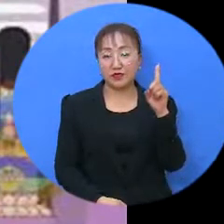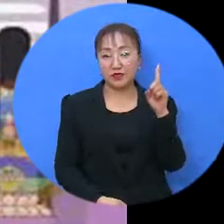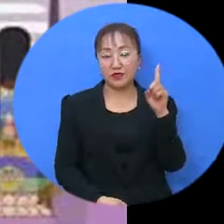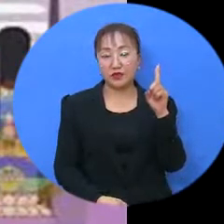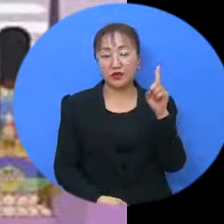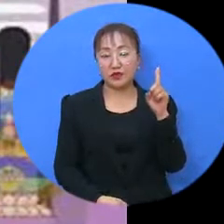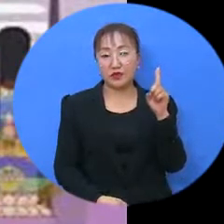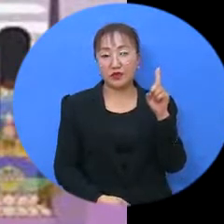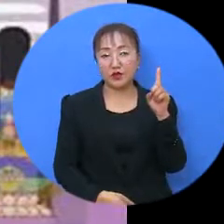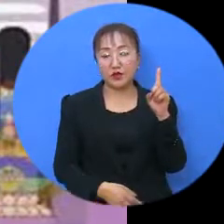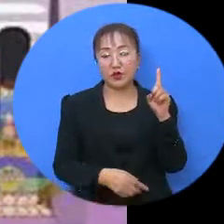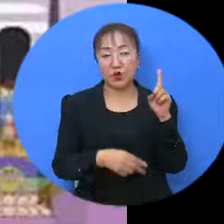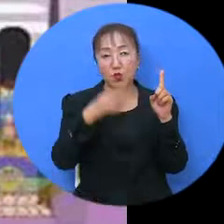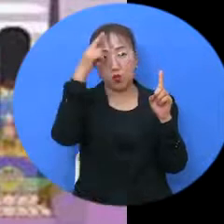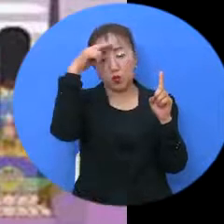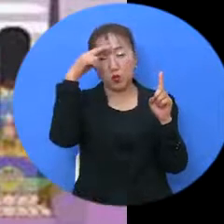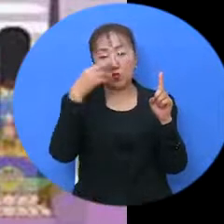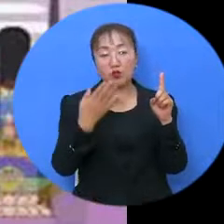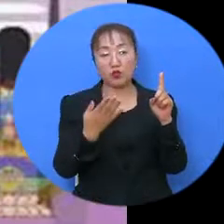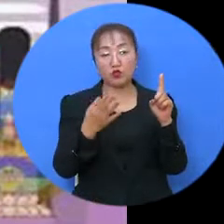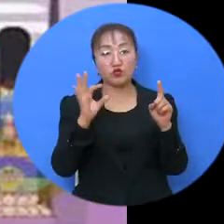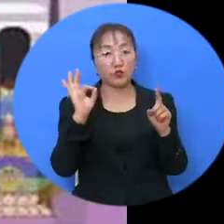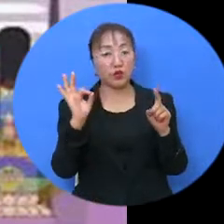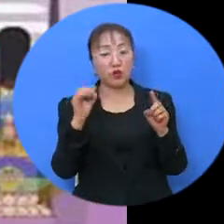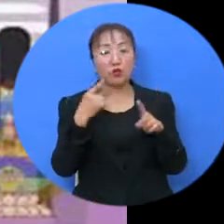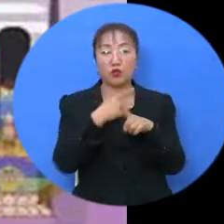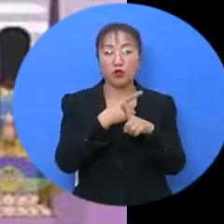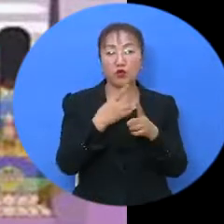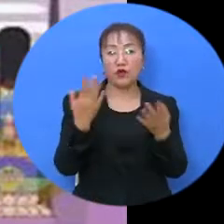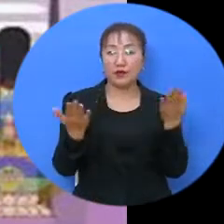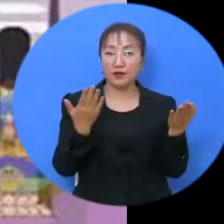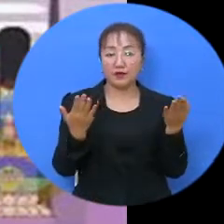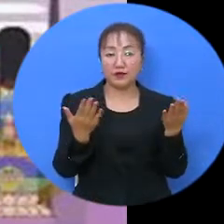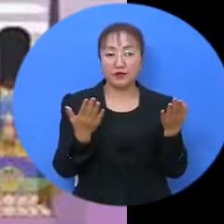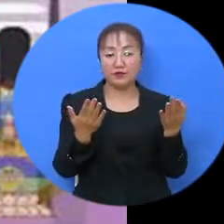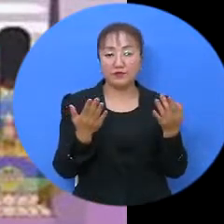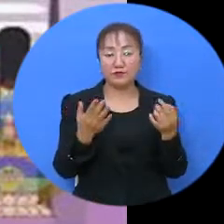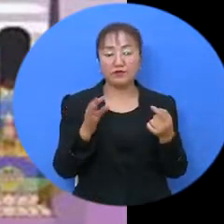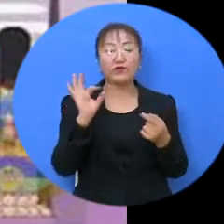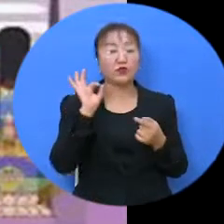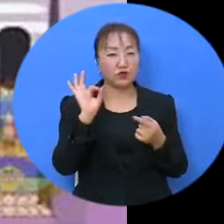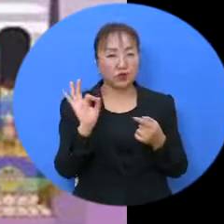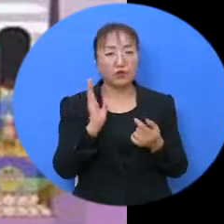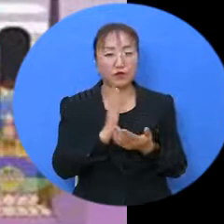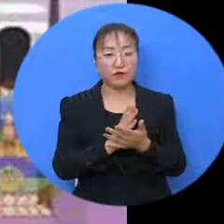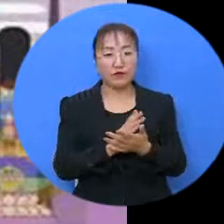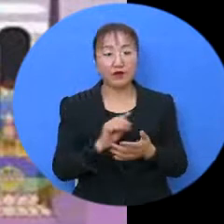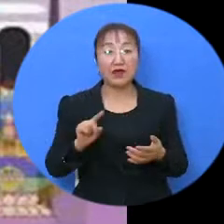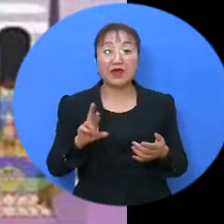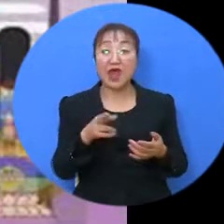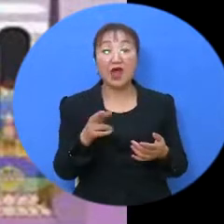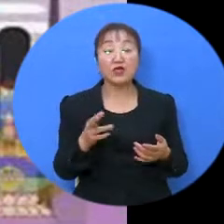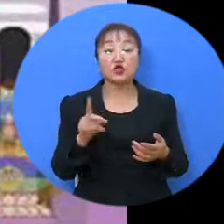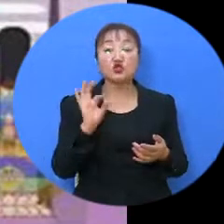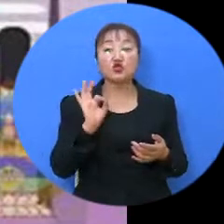хүүг харъя. За үйлдэл нь зөв үү буруу юу? За зүв байна. Яагаад зүв бэ хүүхдүүд